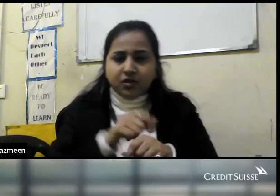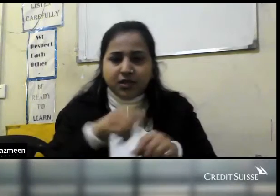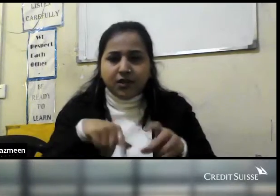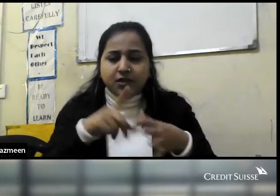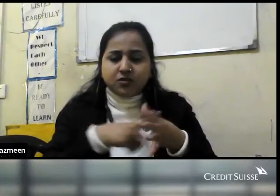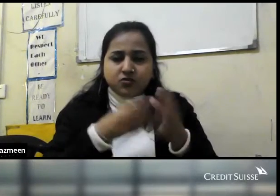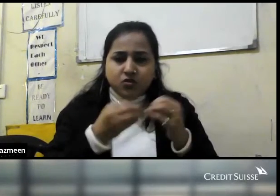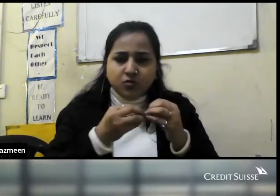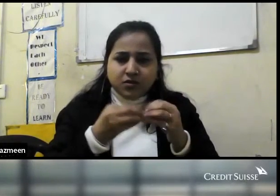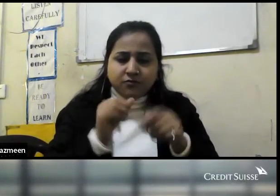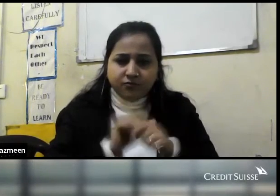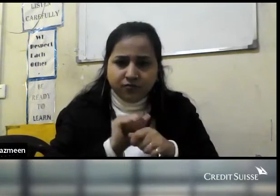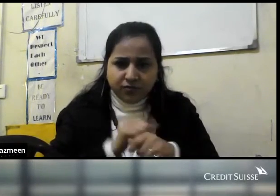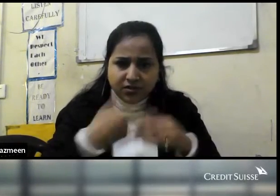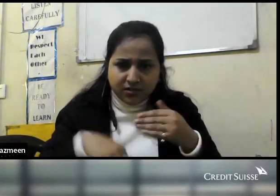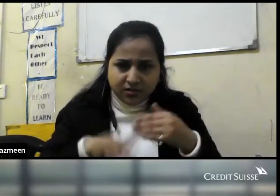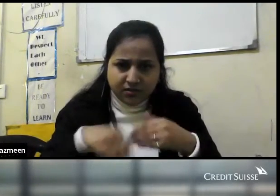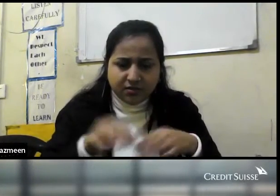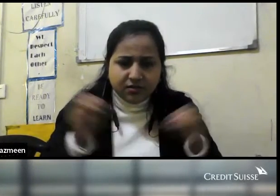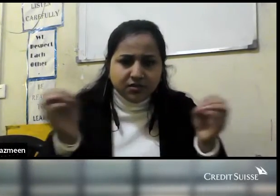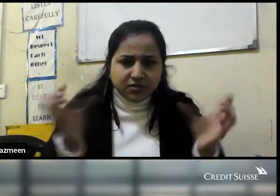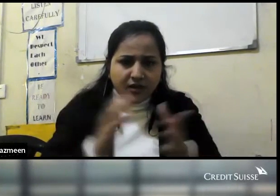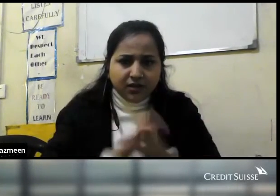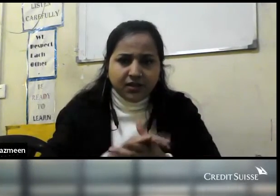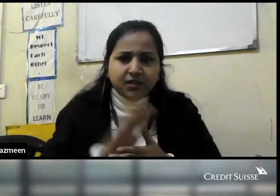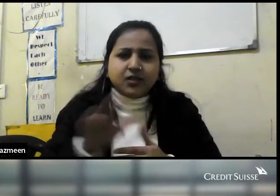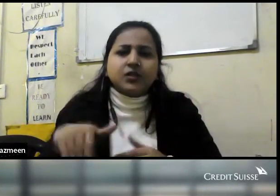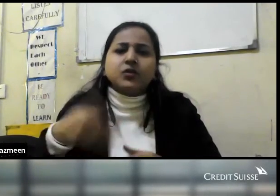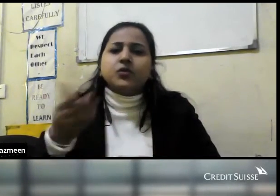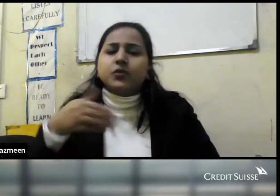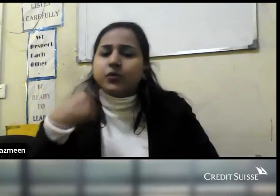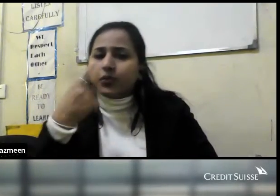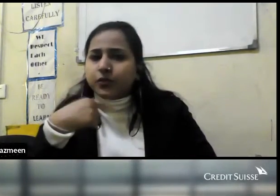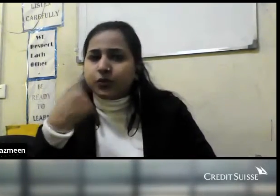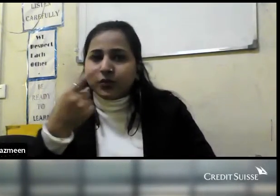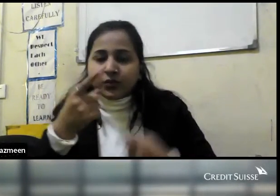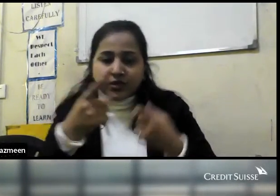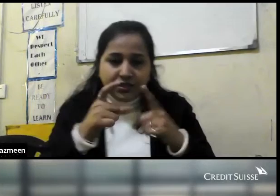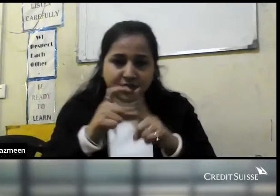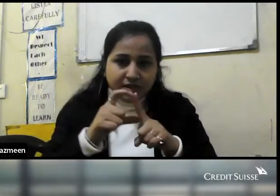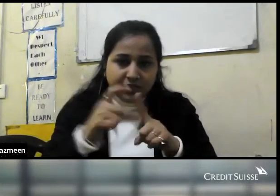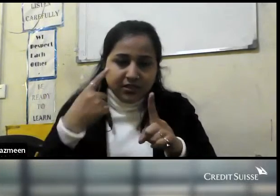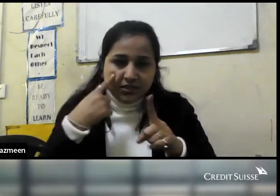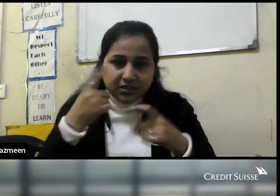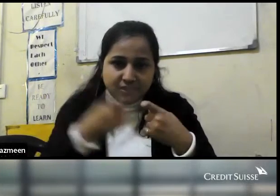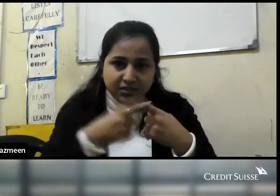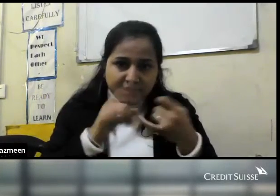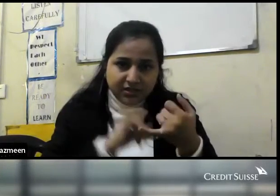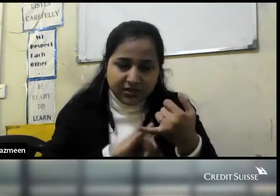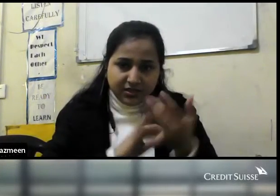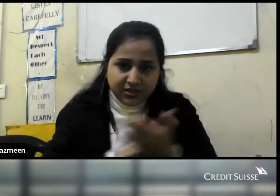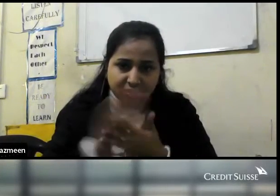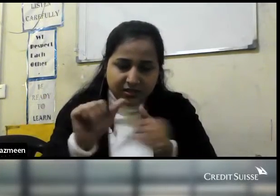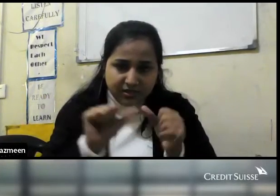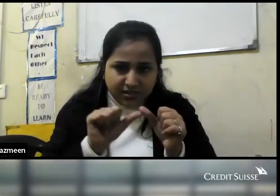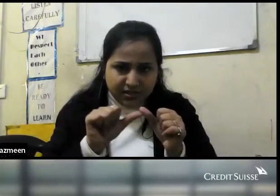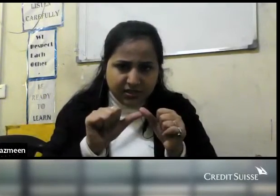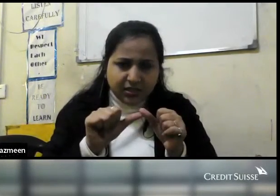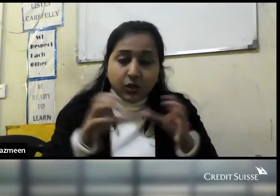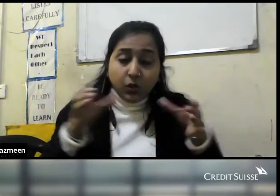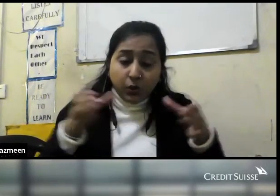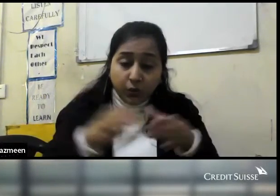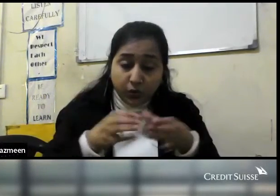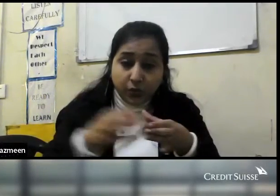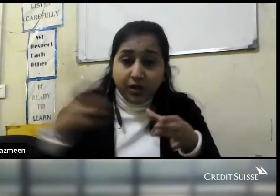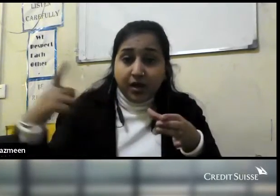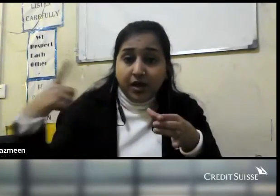अब नेक्स्ट स्पीकर इज दीक्षा सिंह एंड शी इज द ग्रुप हेड CSR